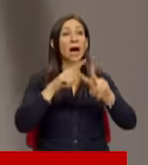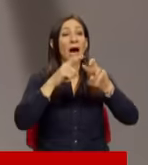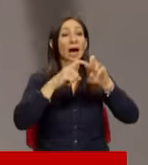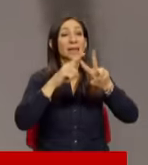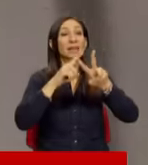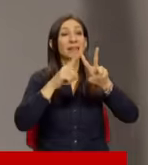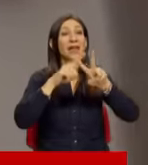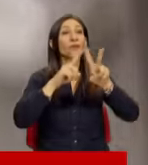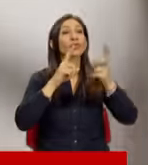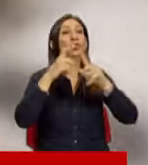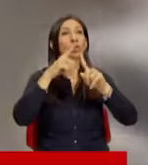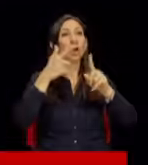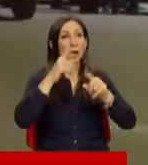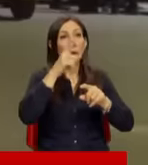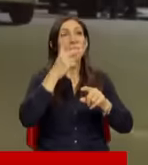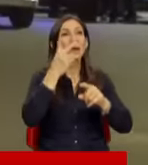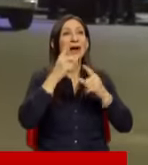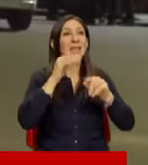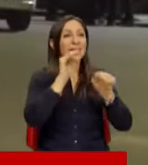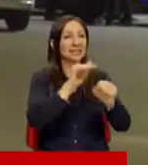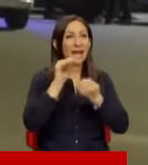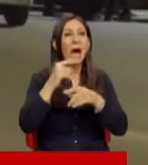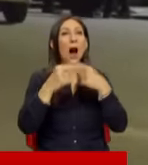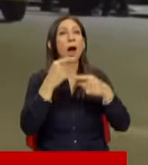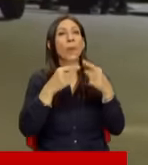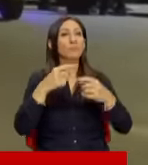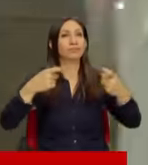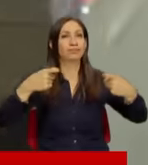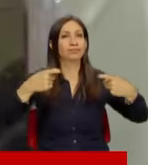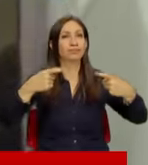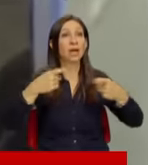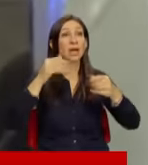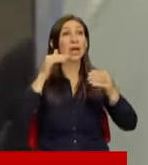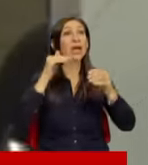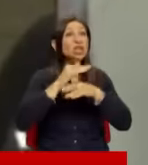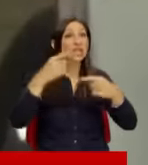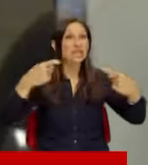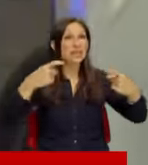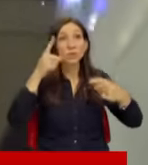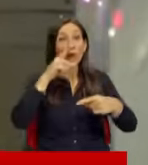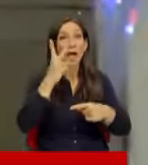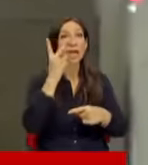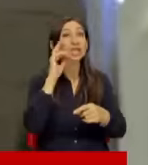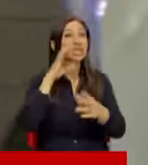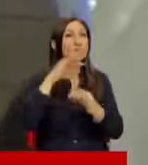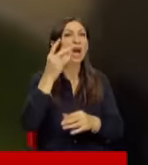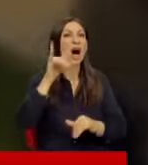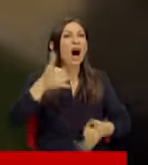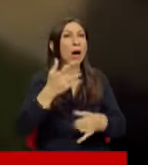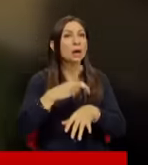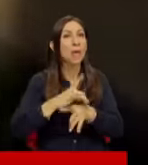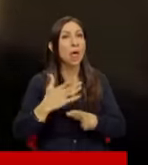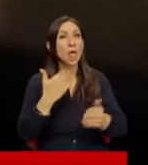Arnavutköy'ün başka bir mahallesinde ise iki farklı adayı destekleyen akrabalar çatıştı. Yaşanan silahlı kavgada iki kişi ağır yaralandı.